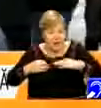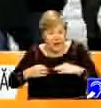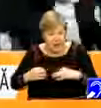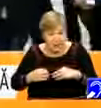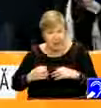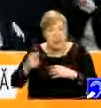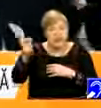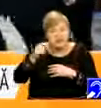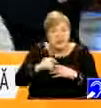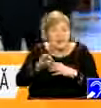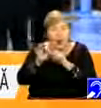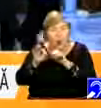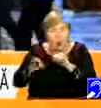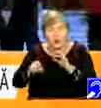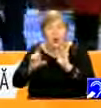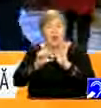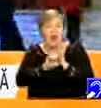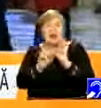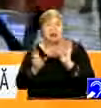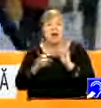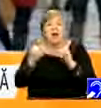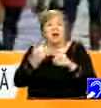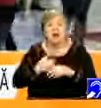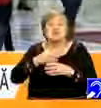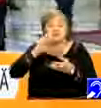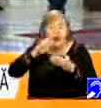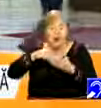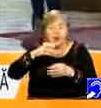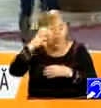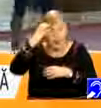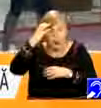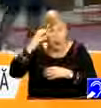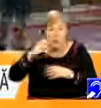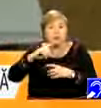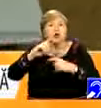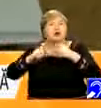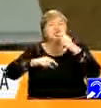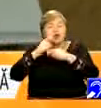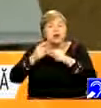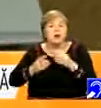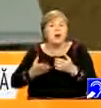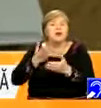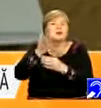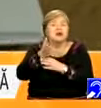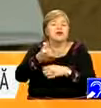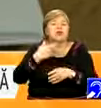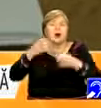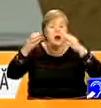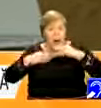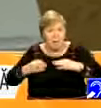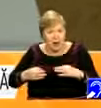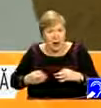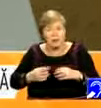vină un proiect de lege asumat de guvern care să fie trecut prin procedură accelerată de legislativul național.